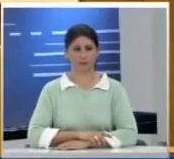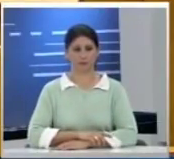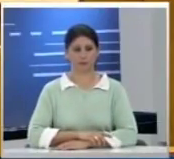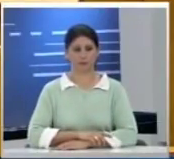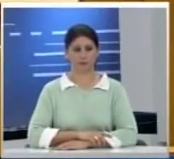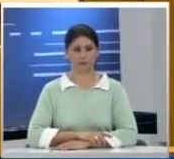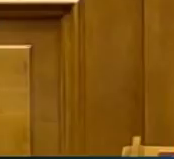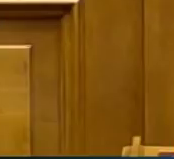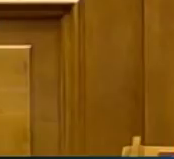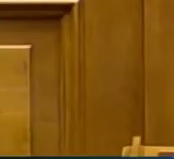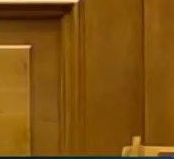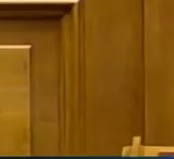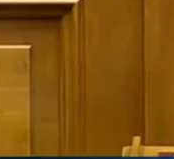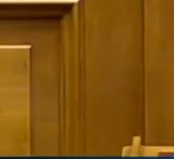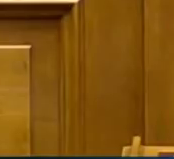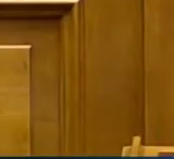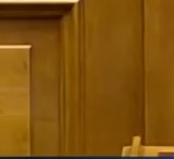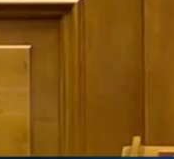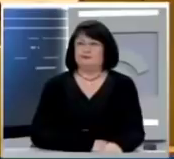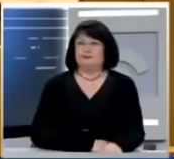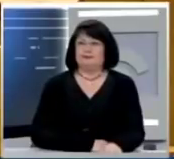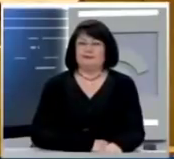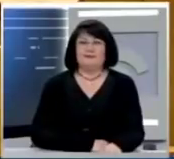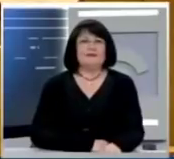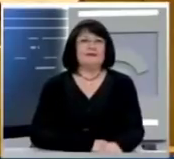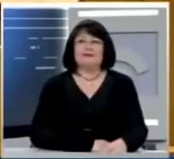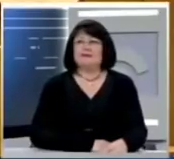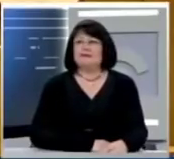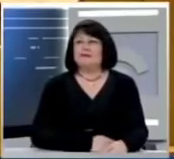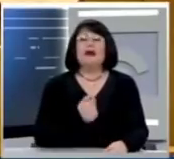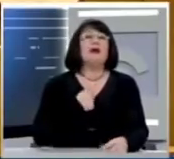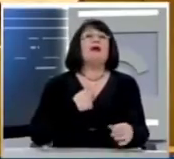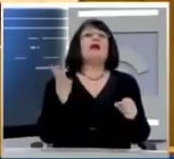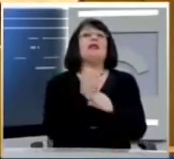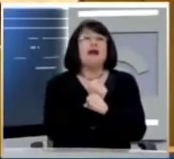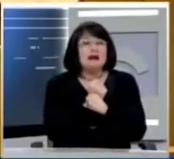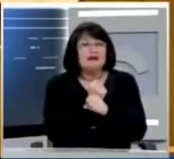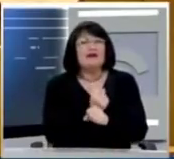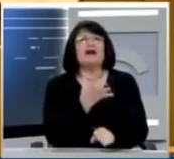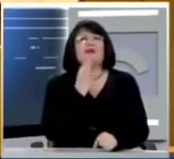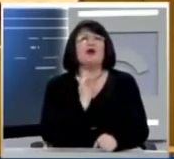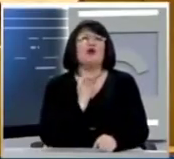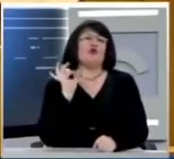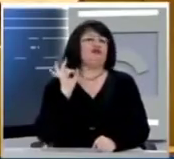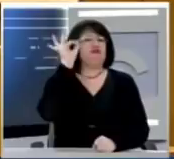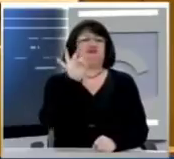όχι επειδή δεν το επιδιώξαμε, αλλά επειδή είχαμε να αντιμετωπίσουμε ένα σύστημα πολύ πιο